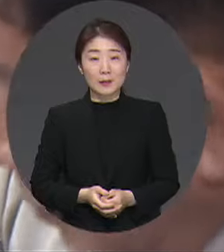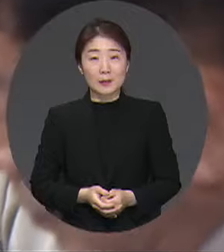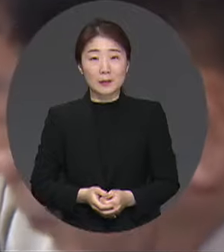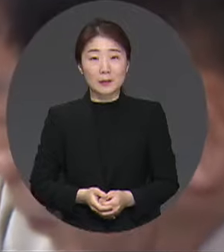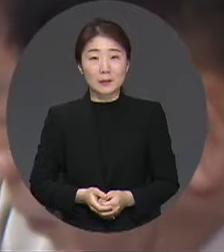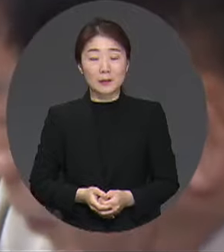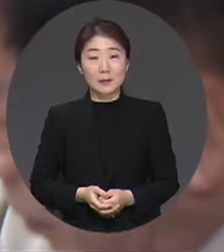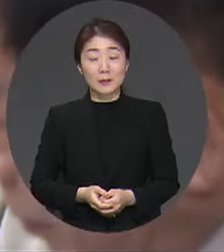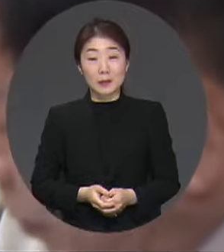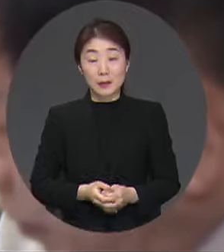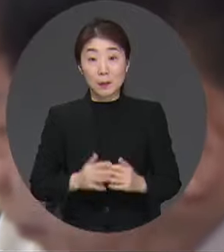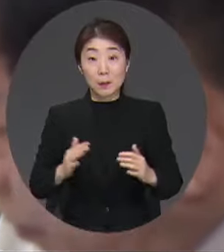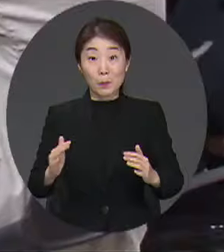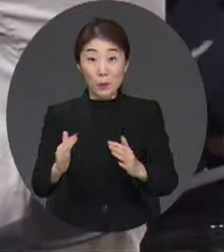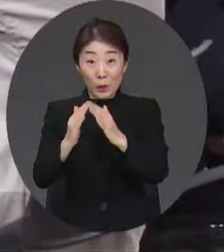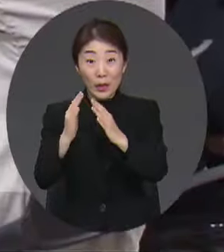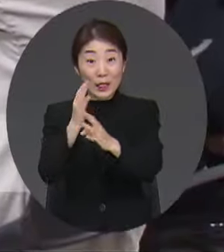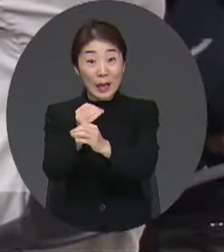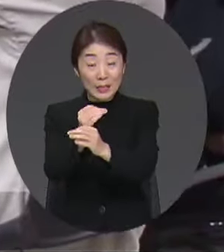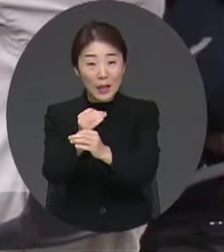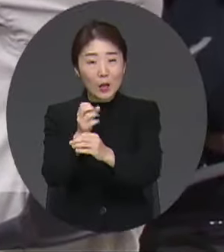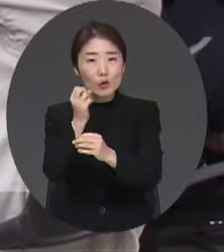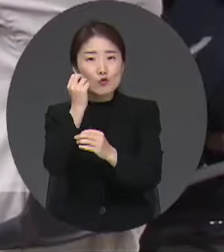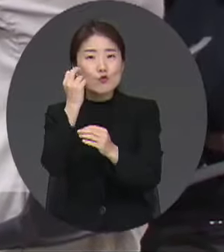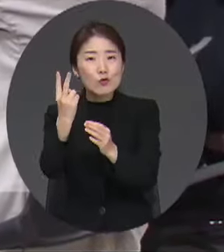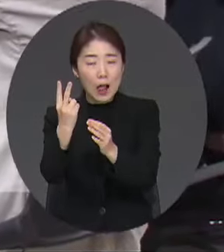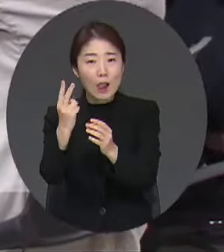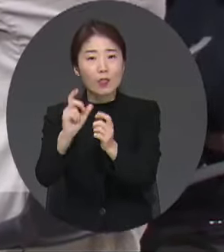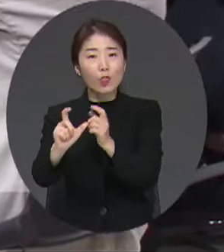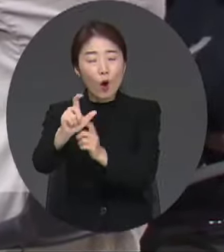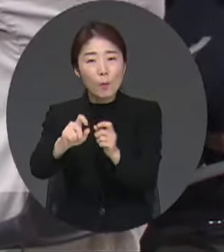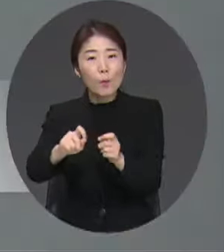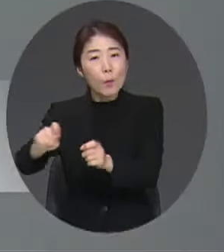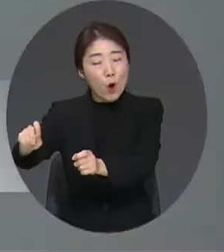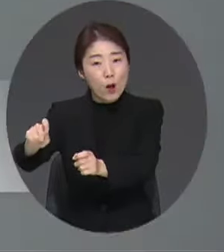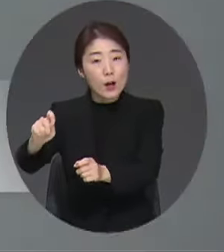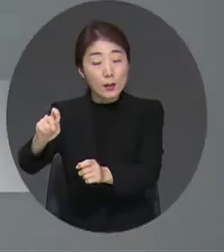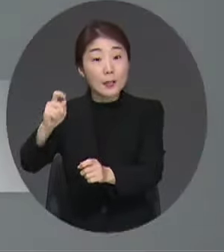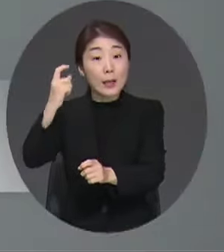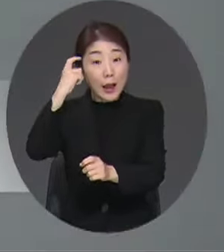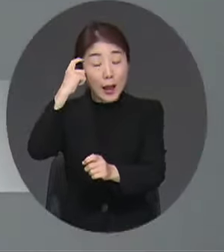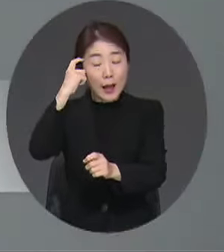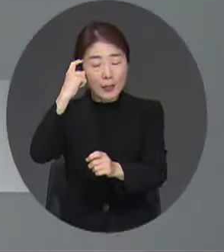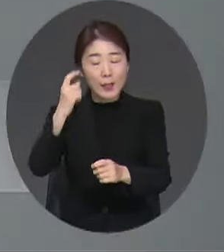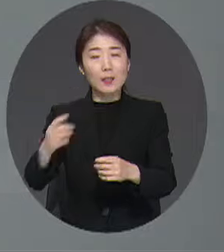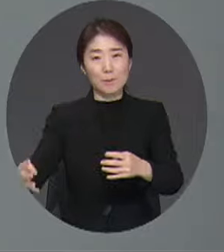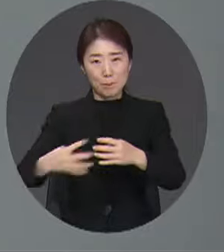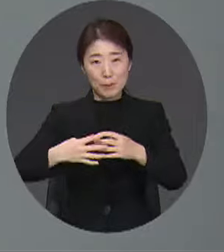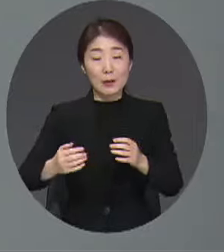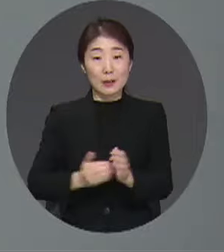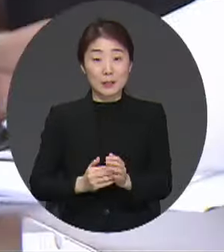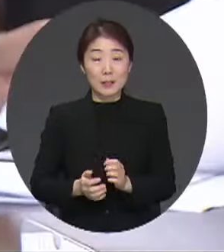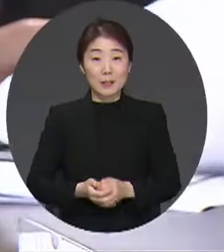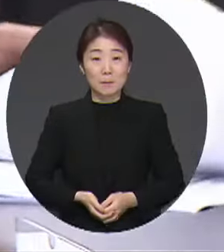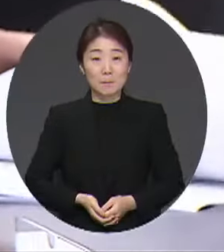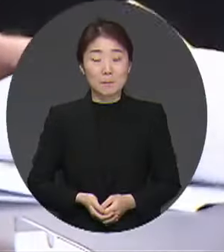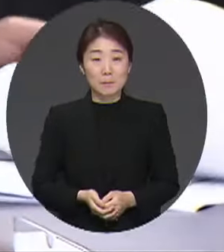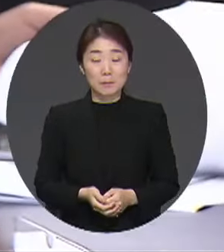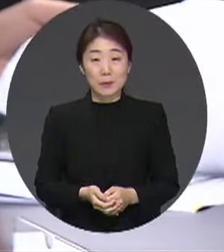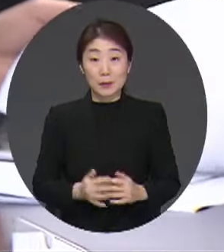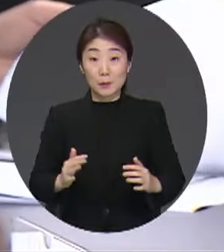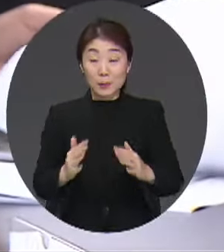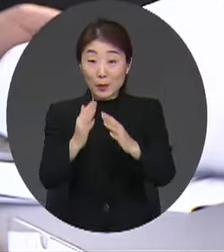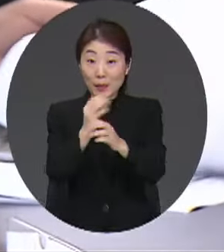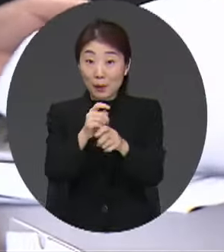자리에서 공사기간을 두 달한 파크로 연장하는 안을 추가 검토하는데 협의한 것으로 확인됐습니다 공사